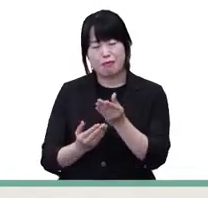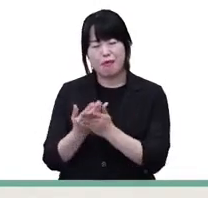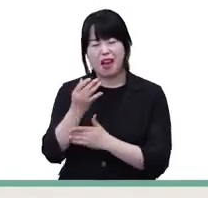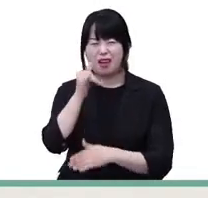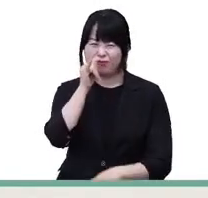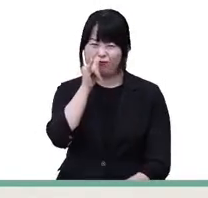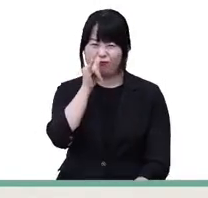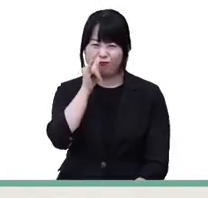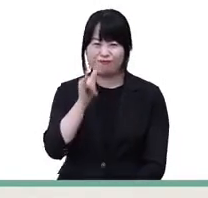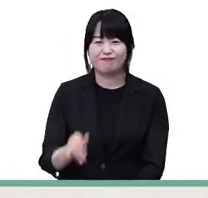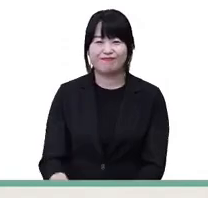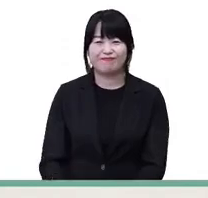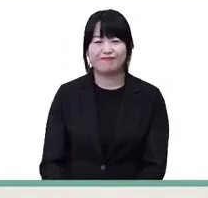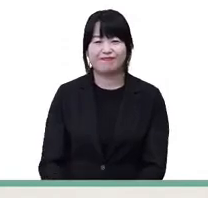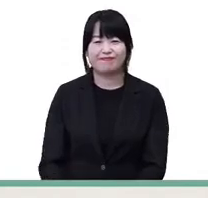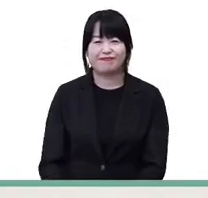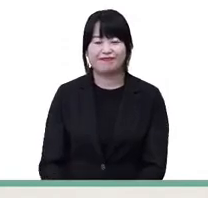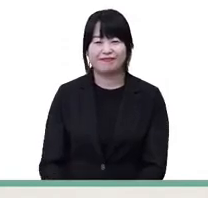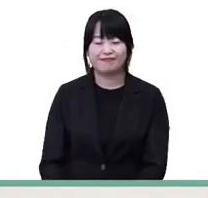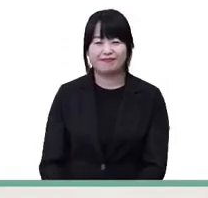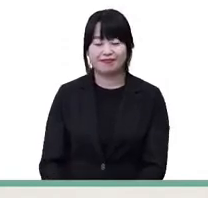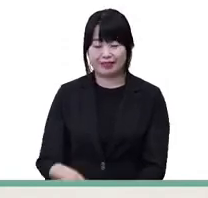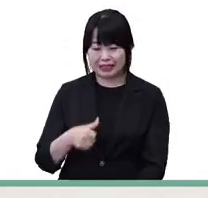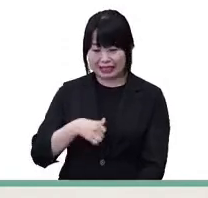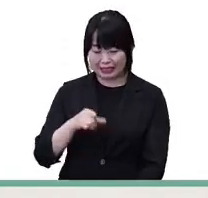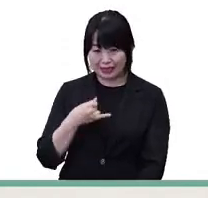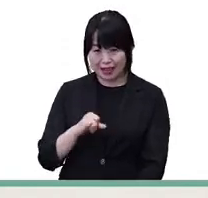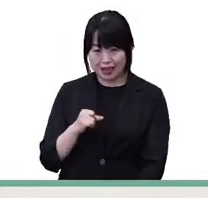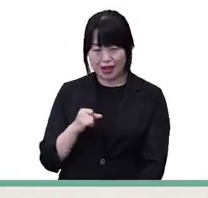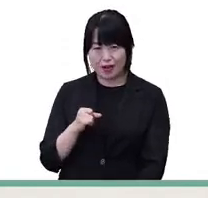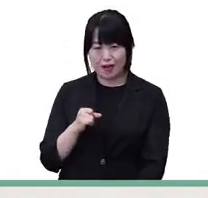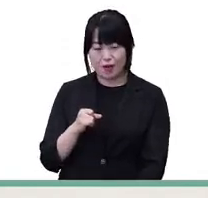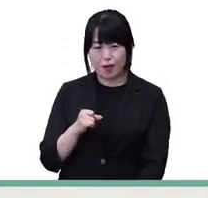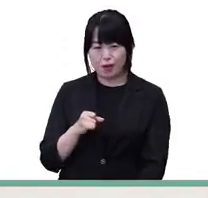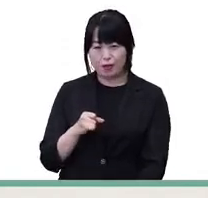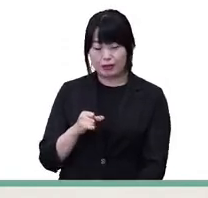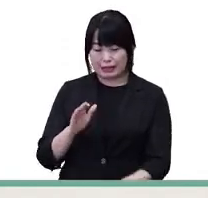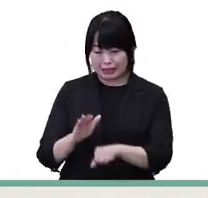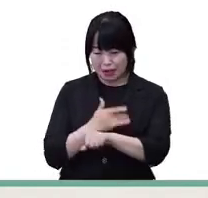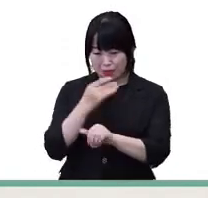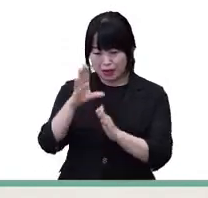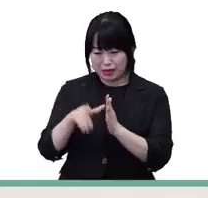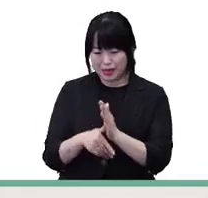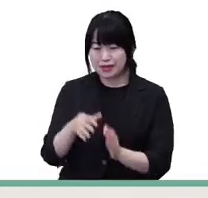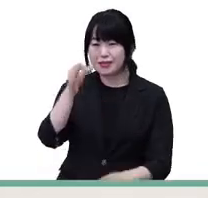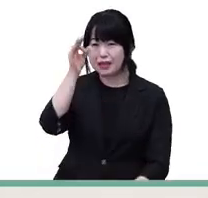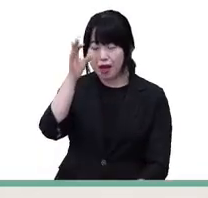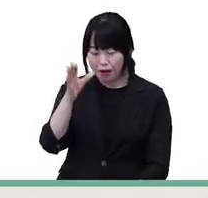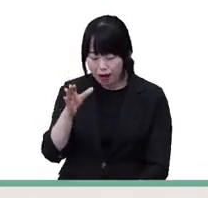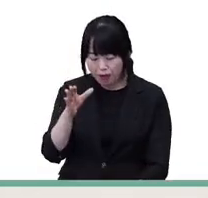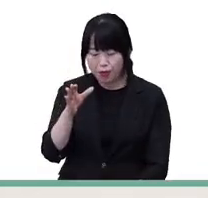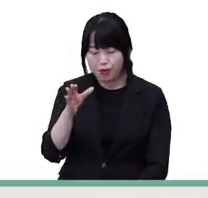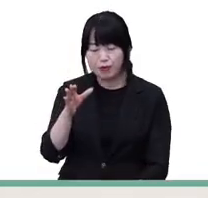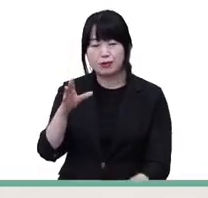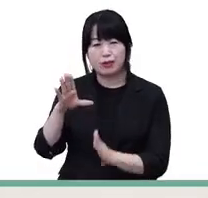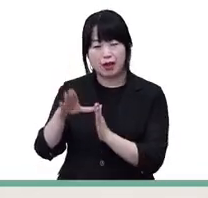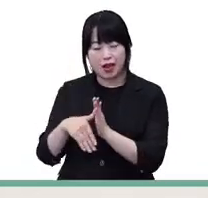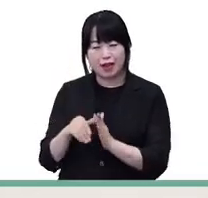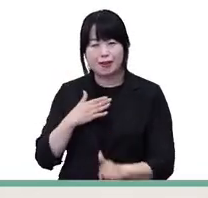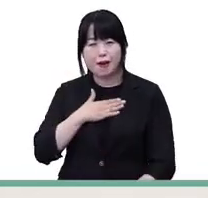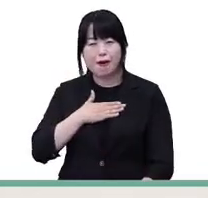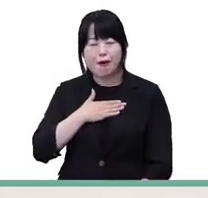있습니다. 그래서 아이가 그렇게 이제 잘못을 인정하고 사과를 했을 때 정서적인 부분은